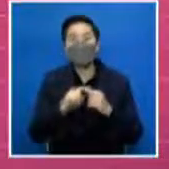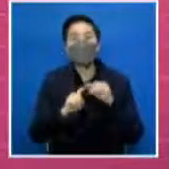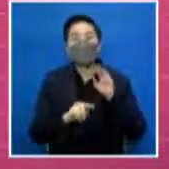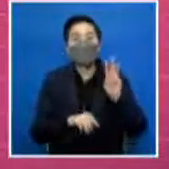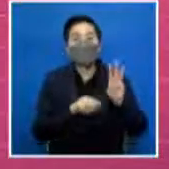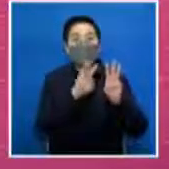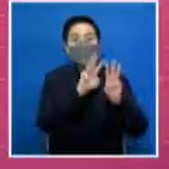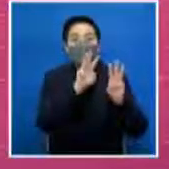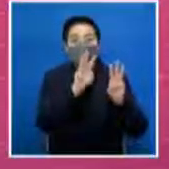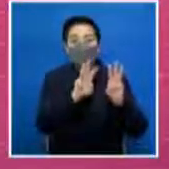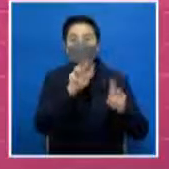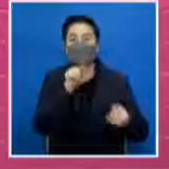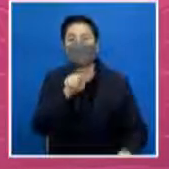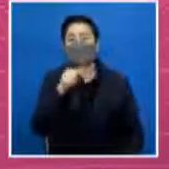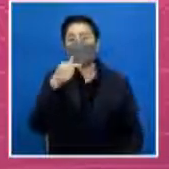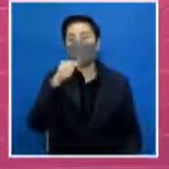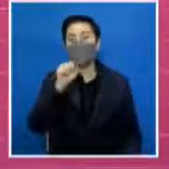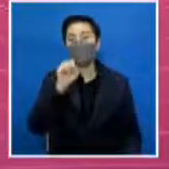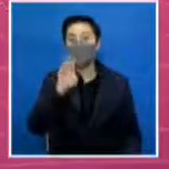ร